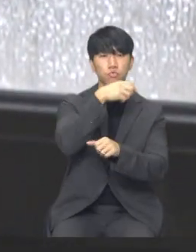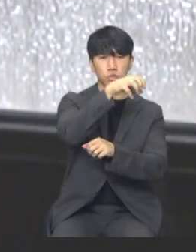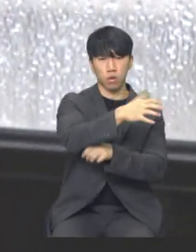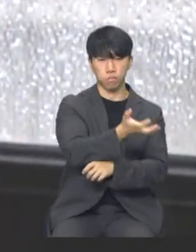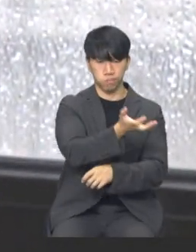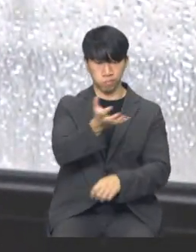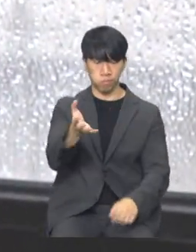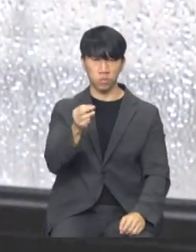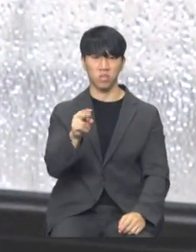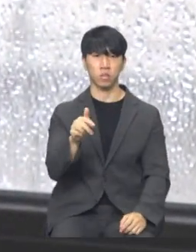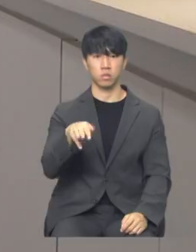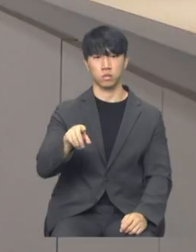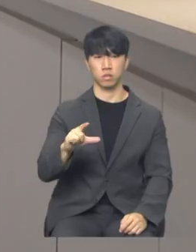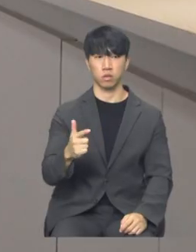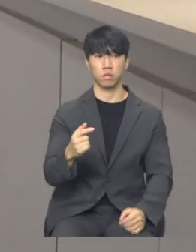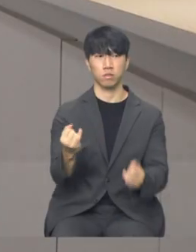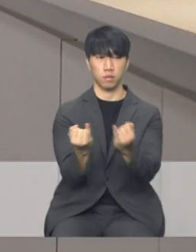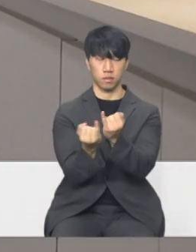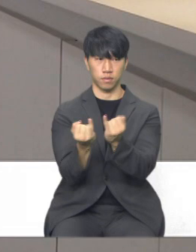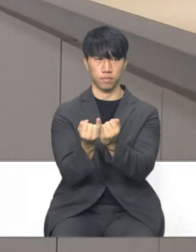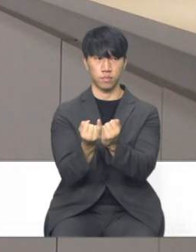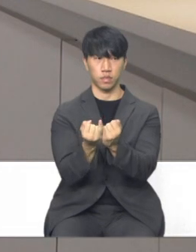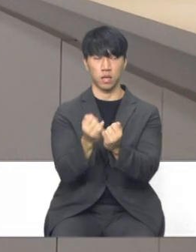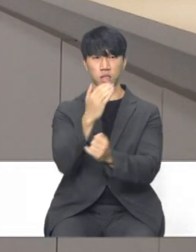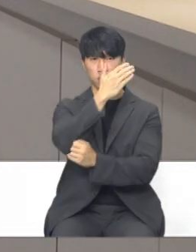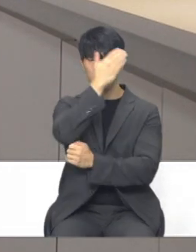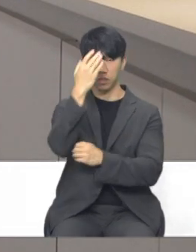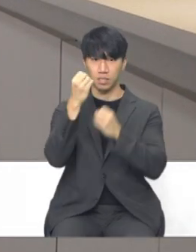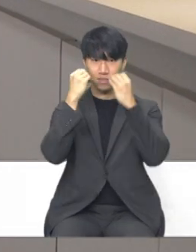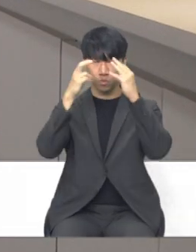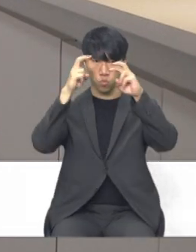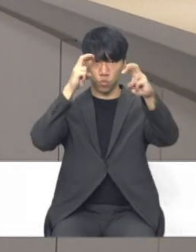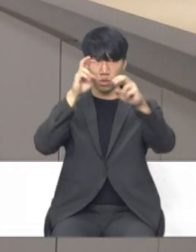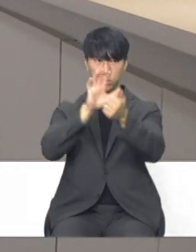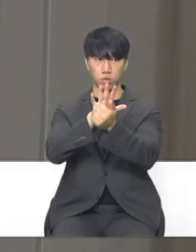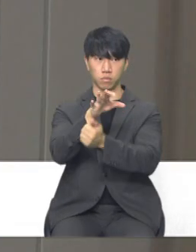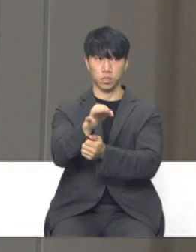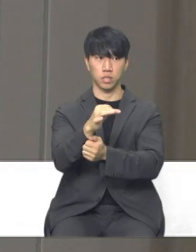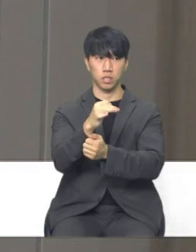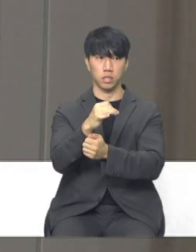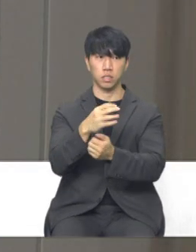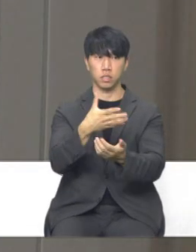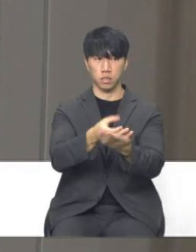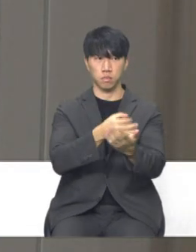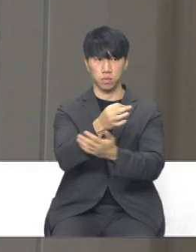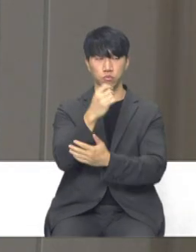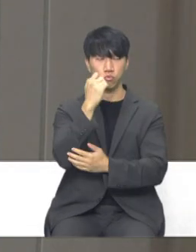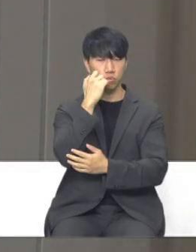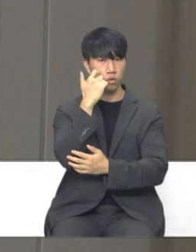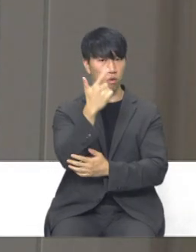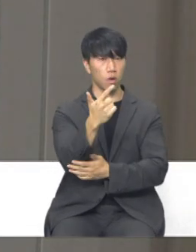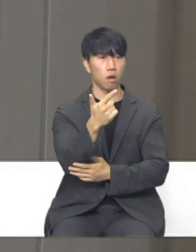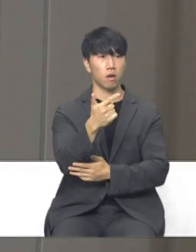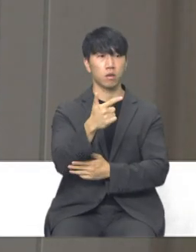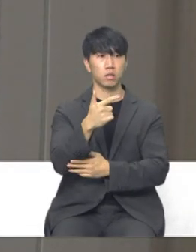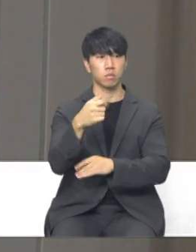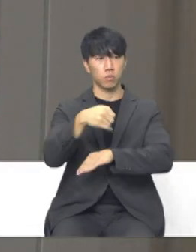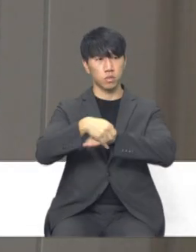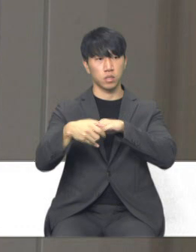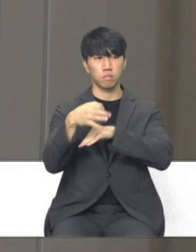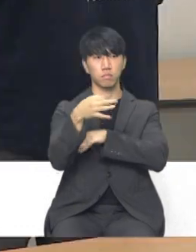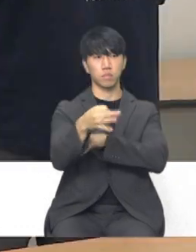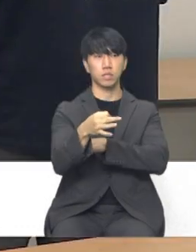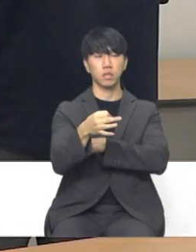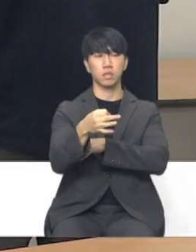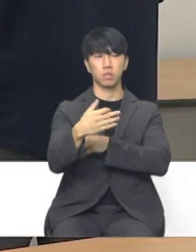씨. 연천군 청년 창업 지원금 중 임대료 6개월치와 인테리어 비용을 지원받아 지난해